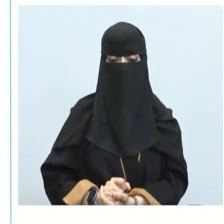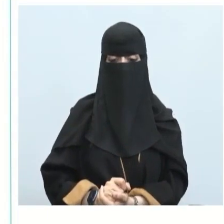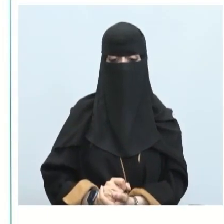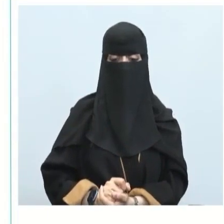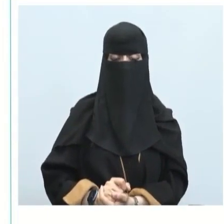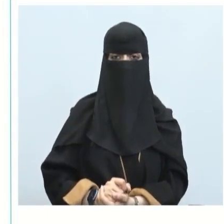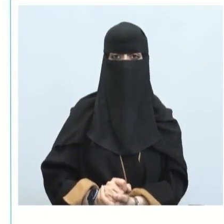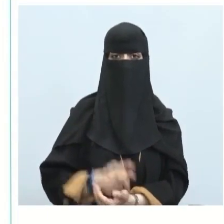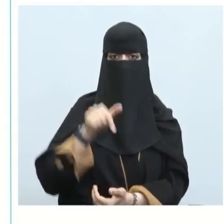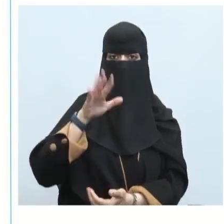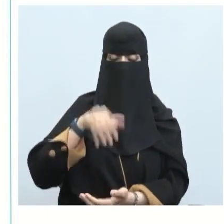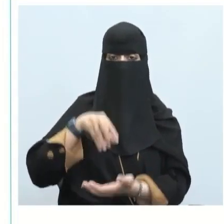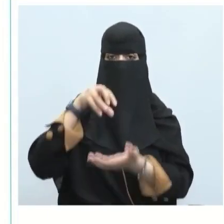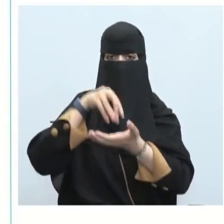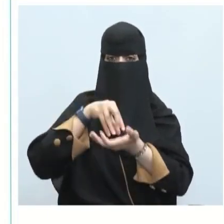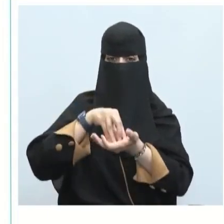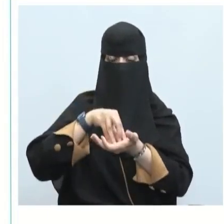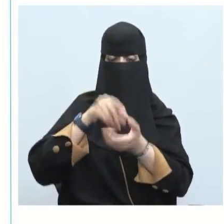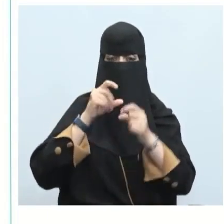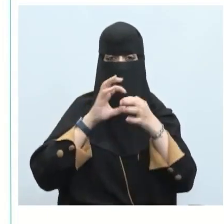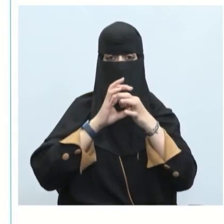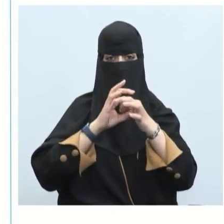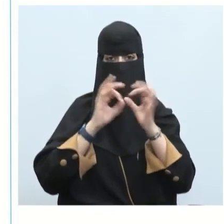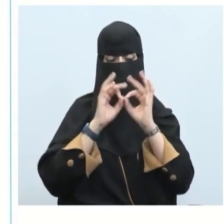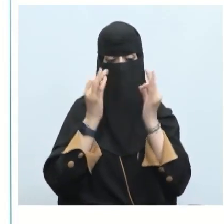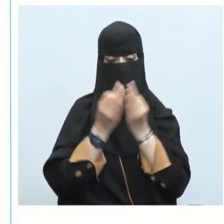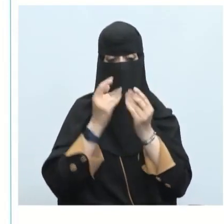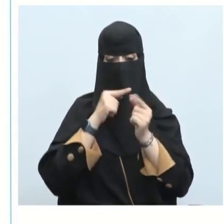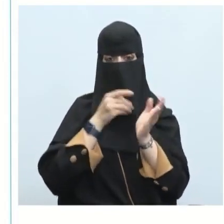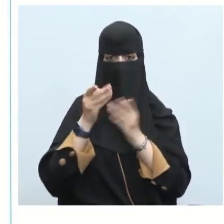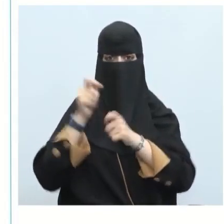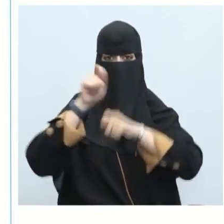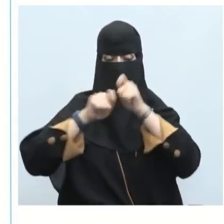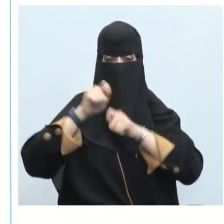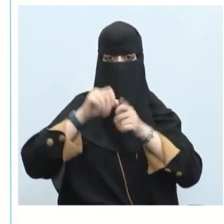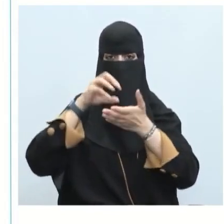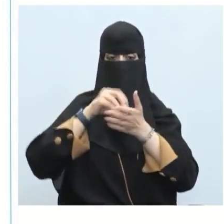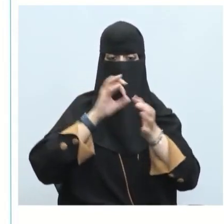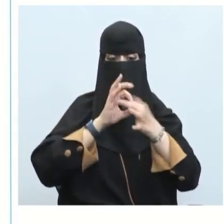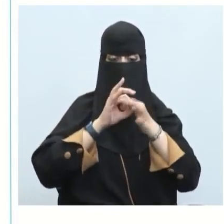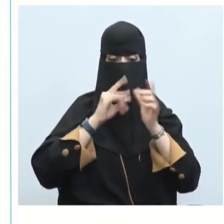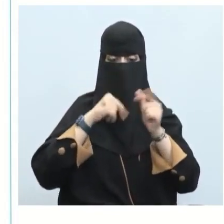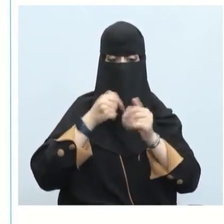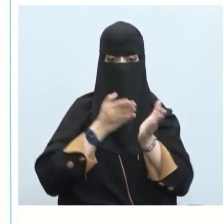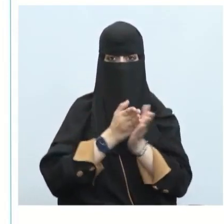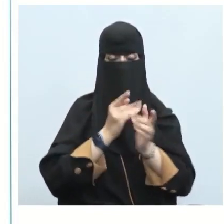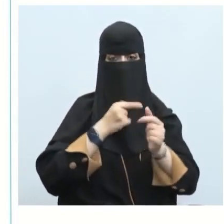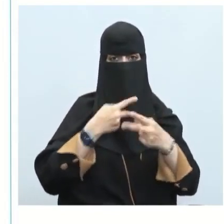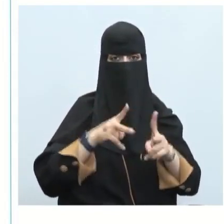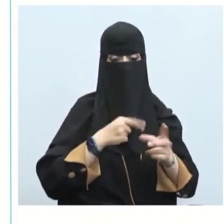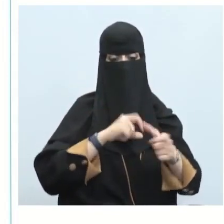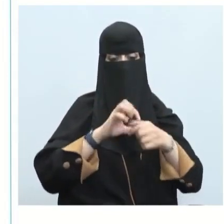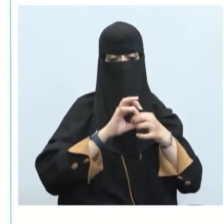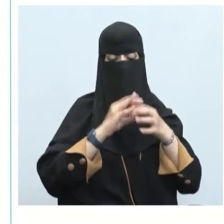ايضا منصات التواصل الاجتماعي يعد استخدام منصات التواصل الاجتماعي طريقه لبدء